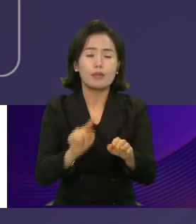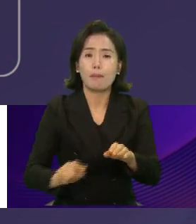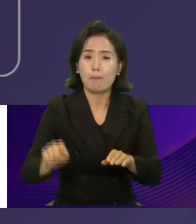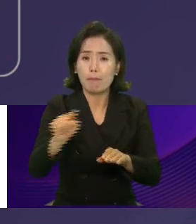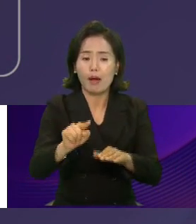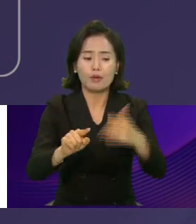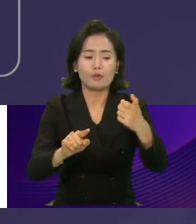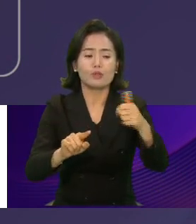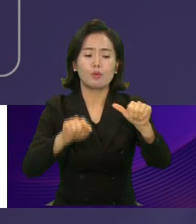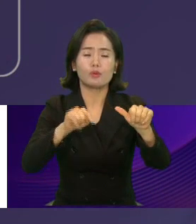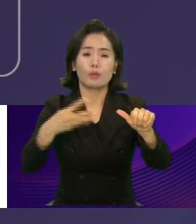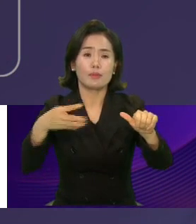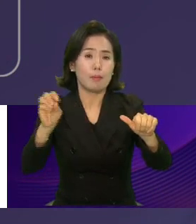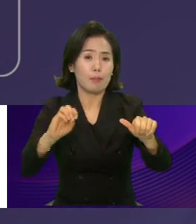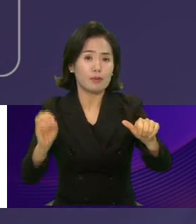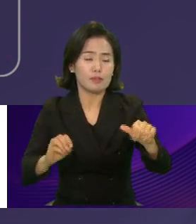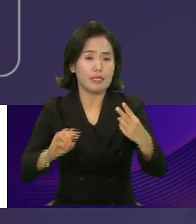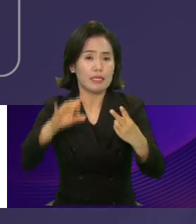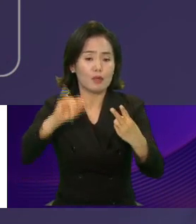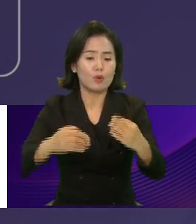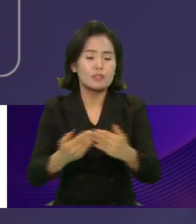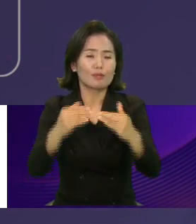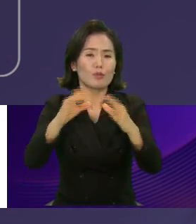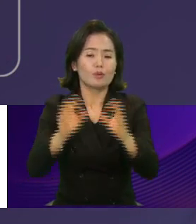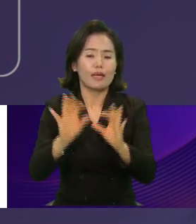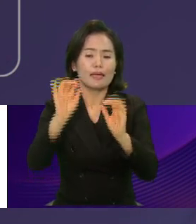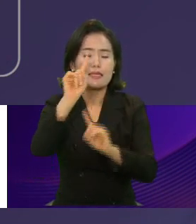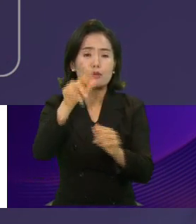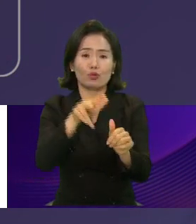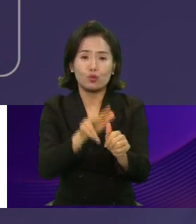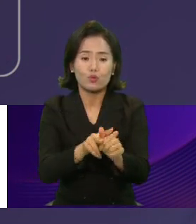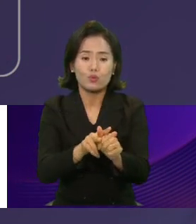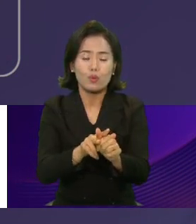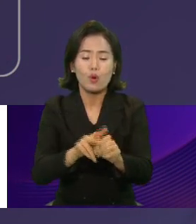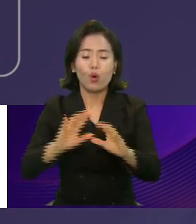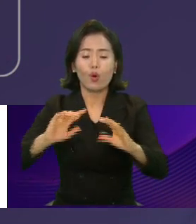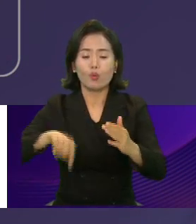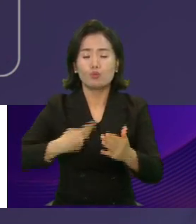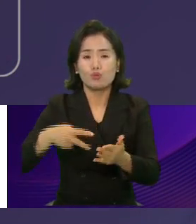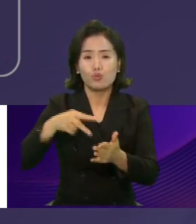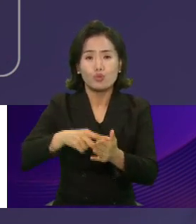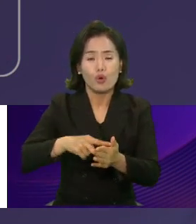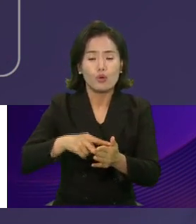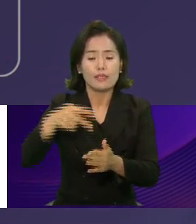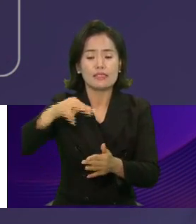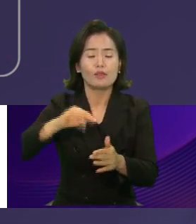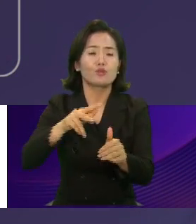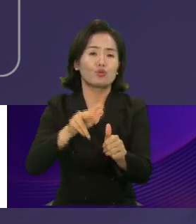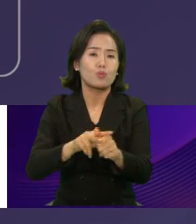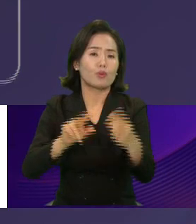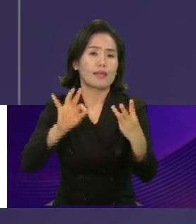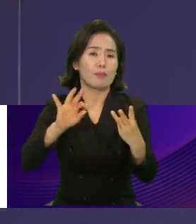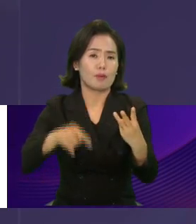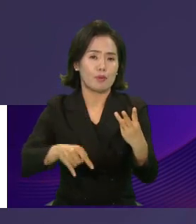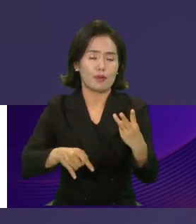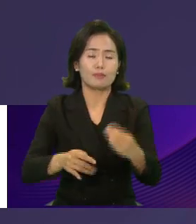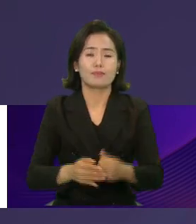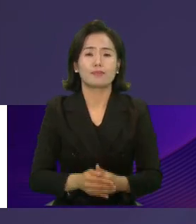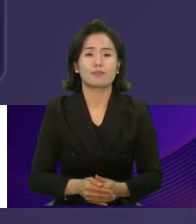앞서갑니다. 65.4%, 2위는 진보당 이성수 후보, 3위는 무소속 신성식 후보입니다.